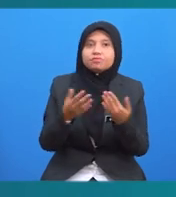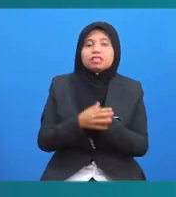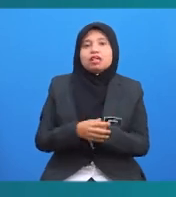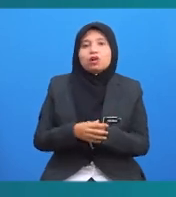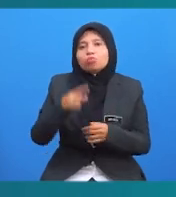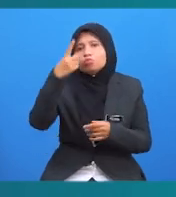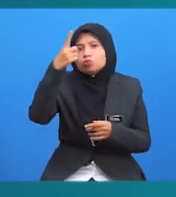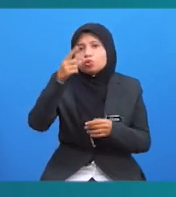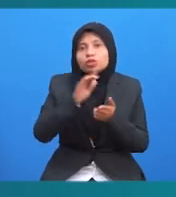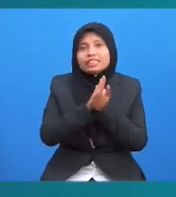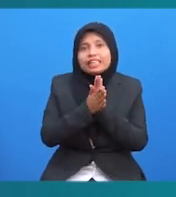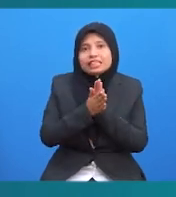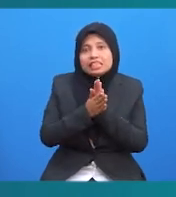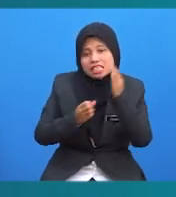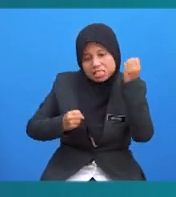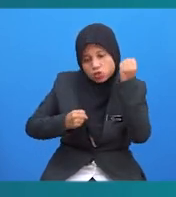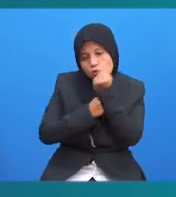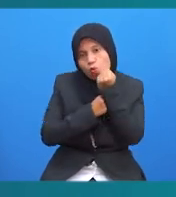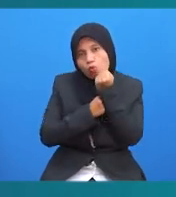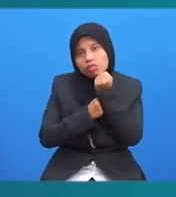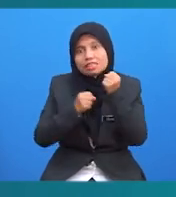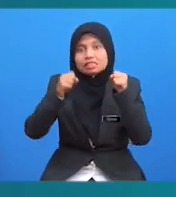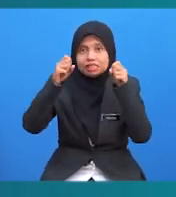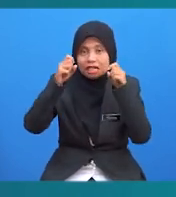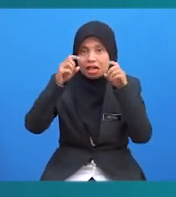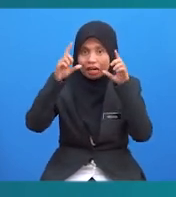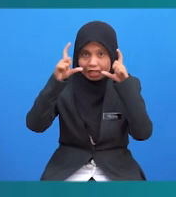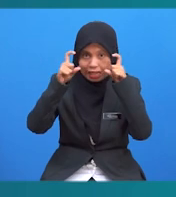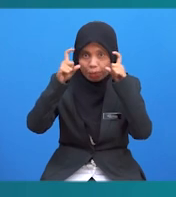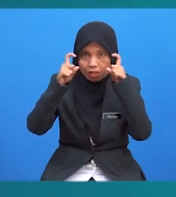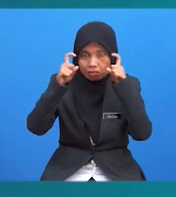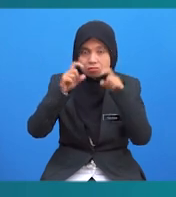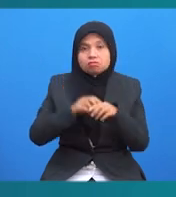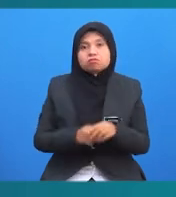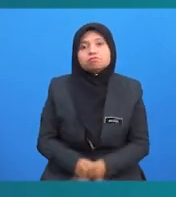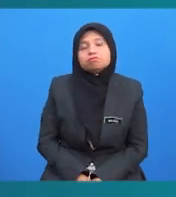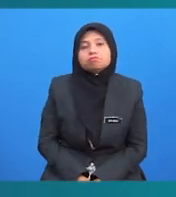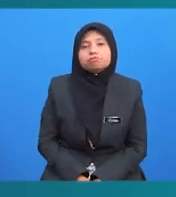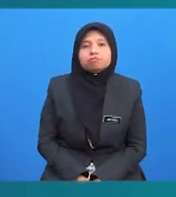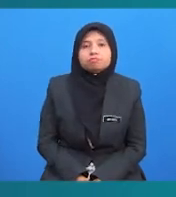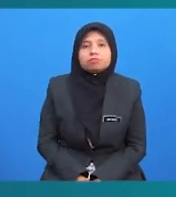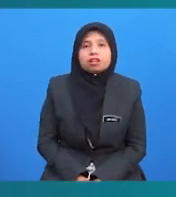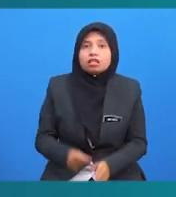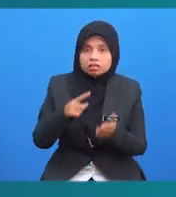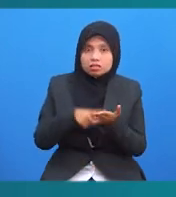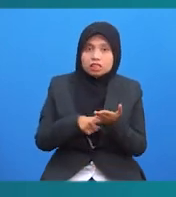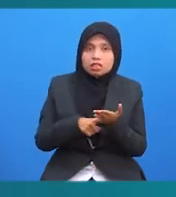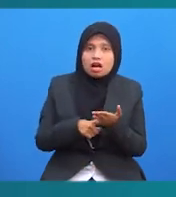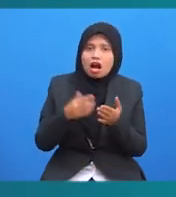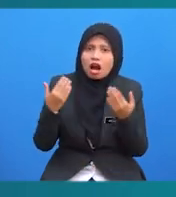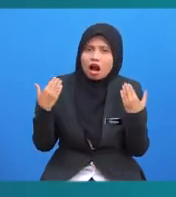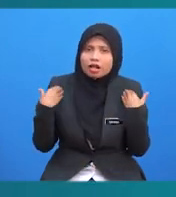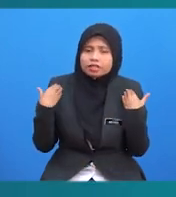iaitu bagi menjadi penyokong sesebuah kamera mengikut situasi yang diperlukanlah. Di sini